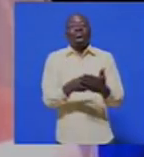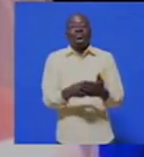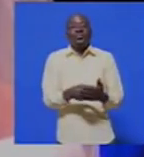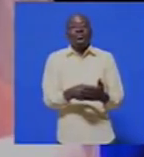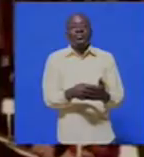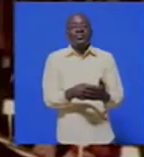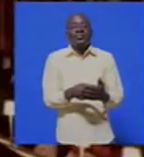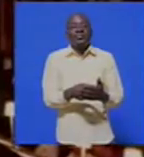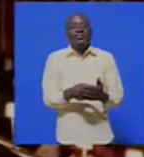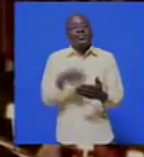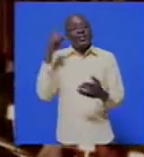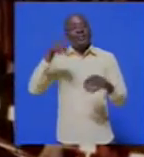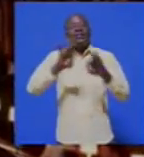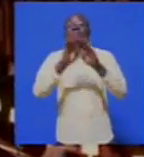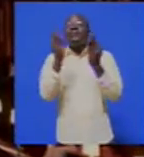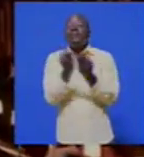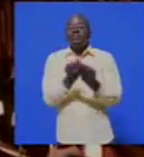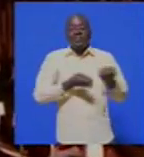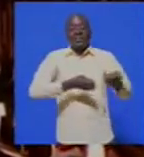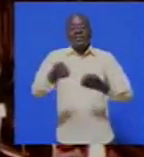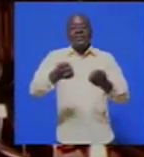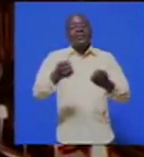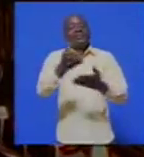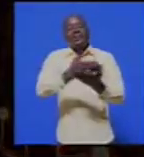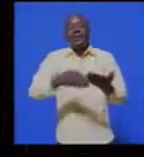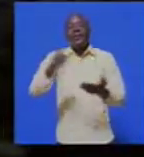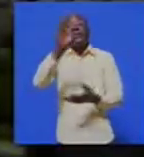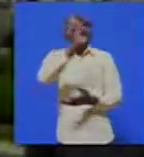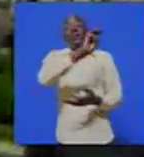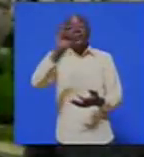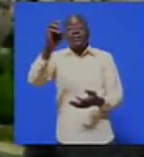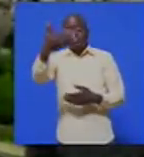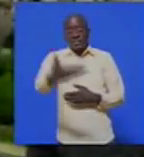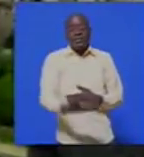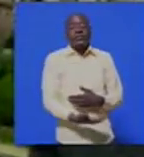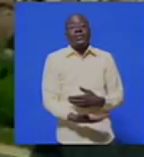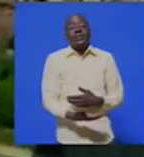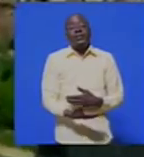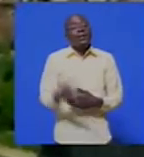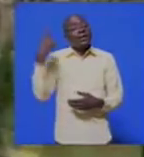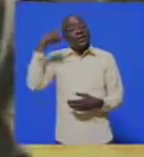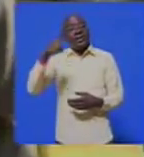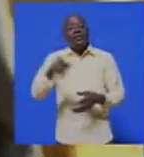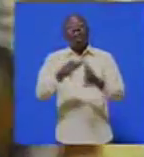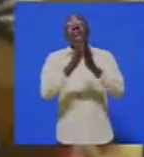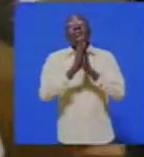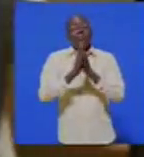Le couple a échangé ses vœux devant quelques 600 invités, dont la reine Elisabeth II et une pléiade de stars.